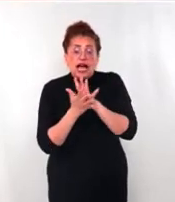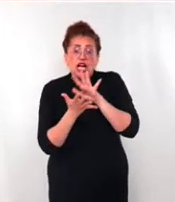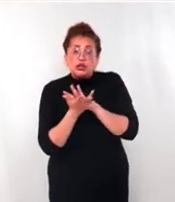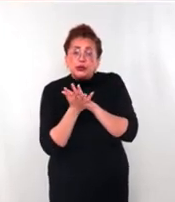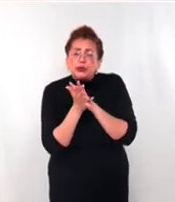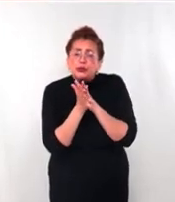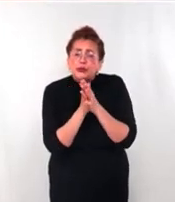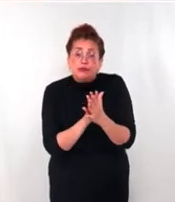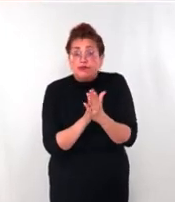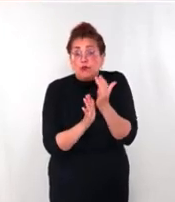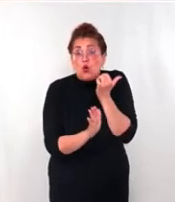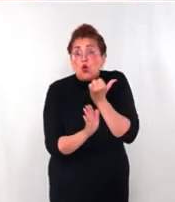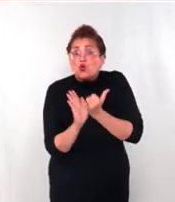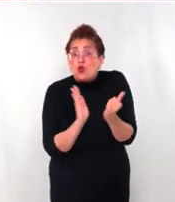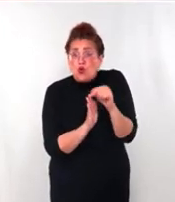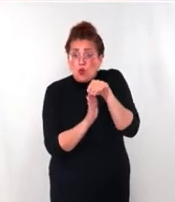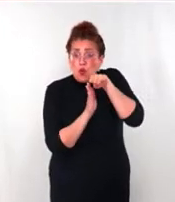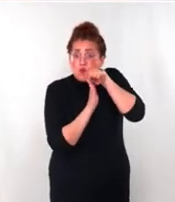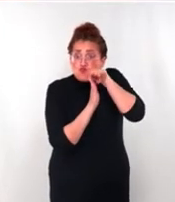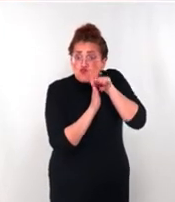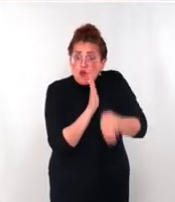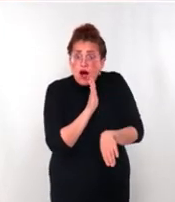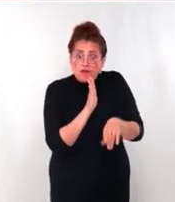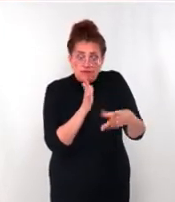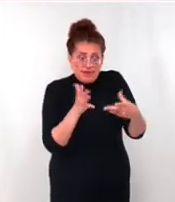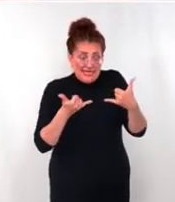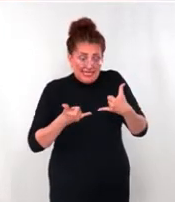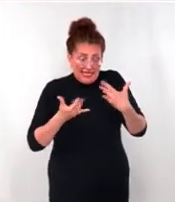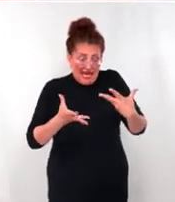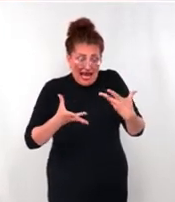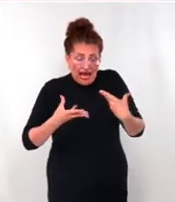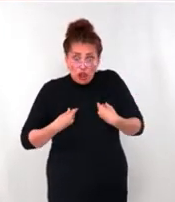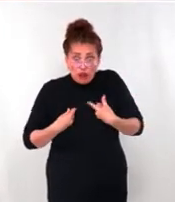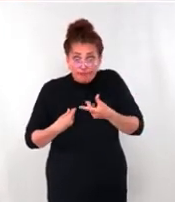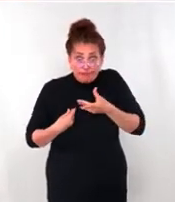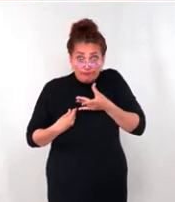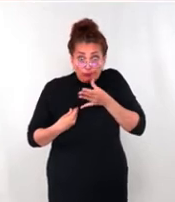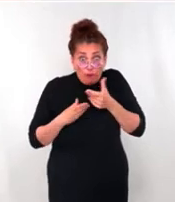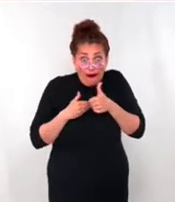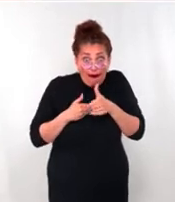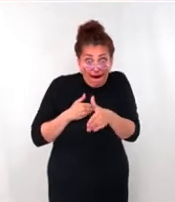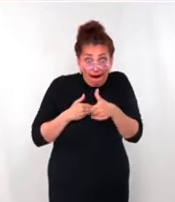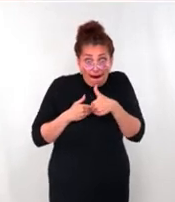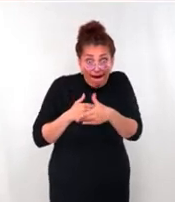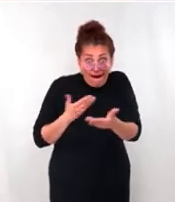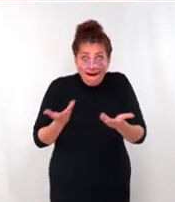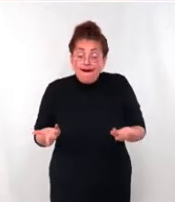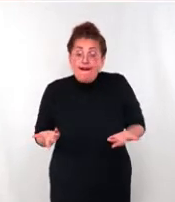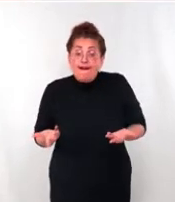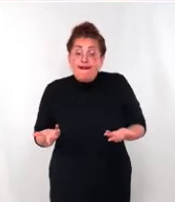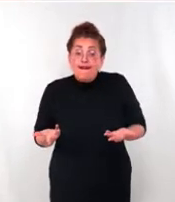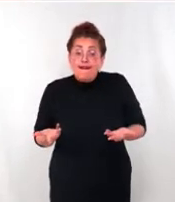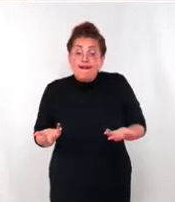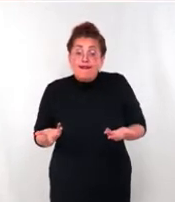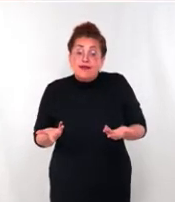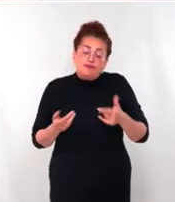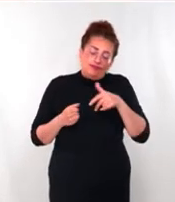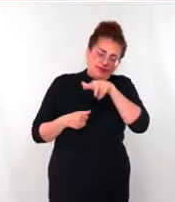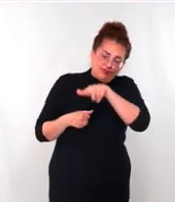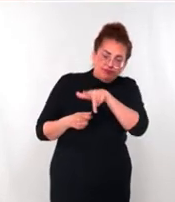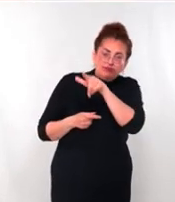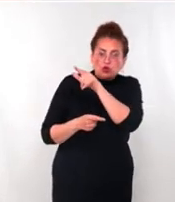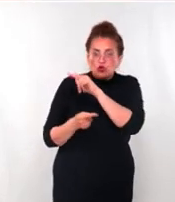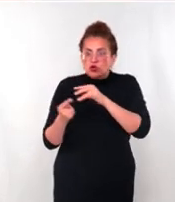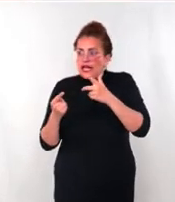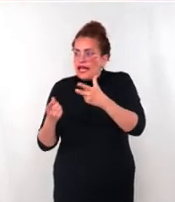d'autonomie. Ce n'est pas préparé. On parle de quoi? On parle du fait qu'à Bordeaux, nous n'arrivons pas à construire des logements sociaux pour